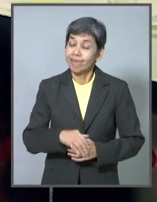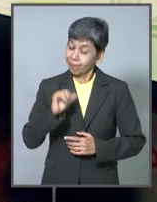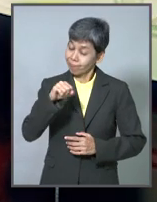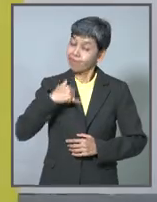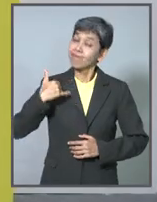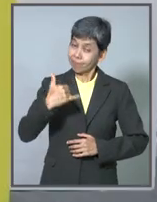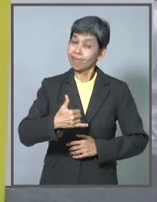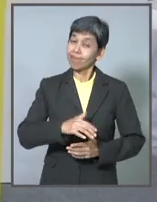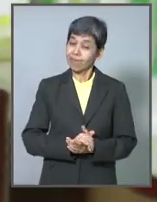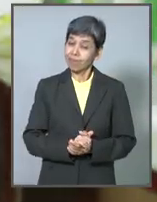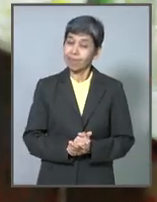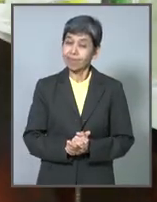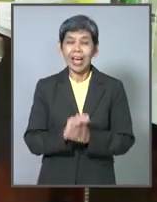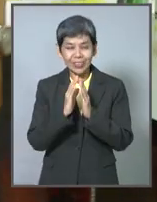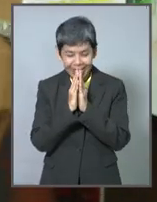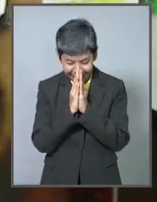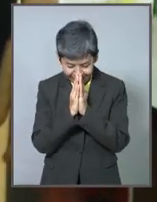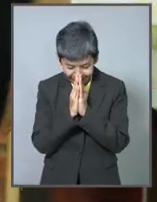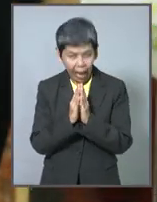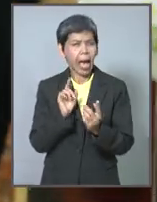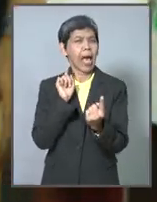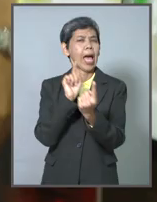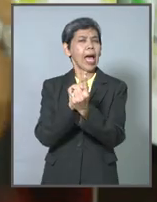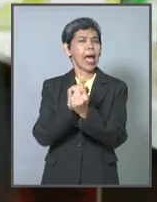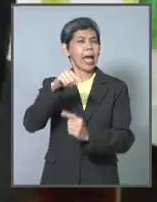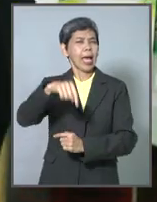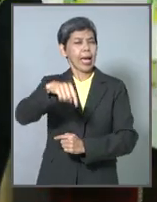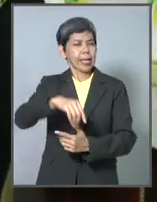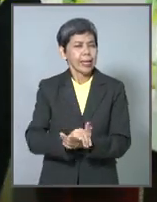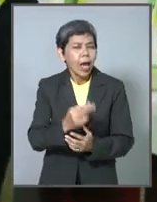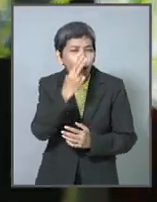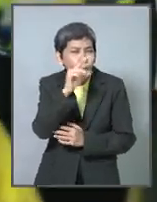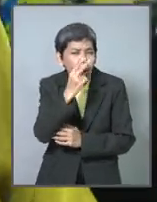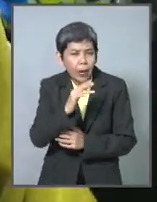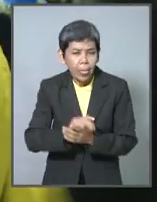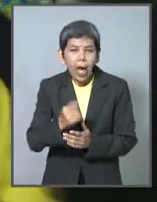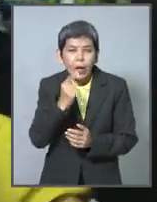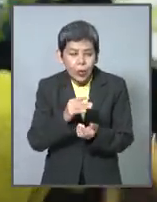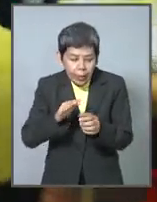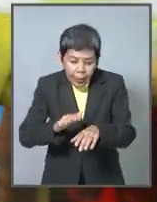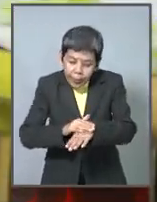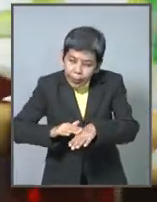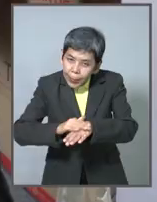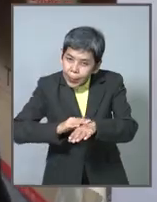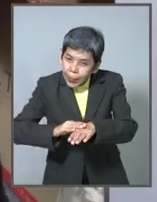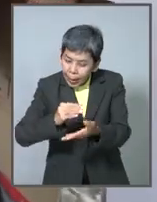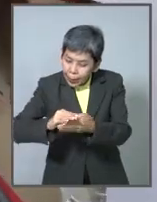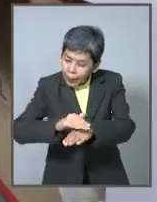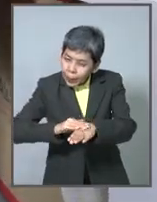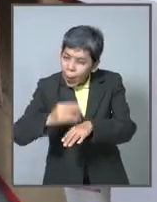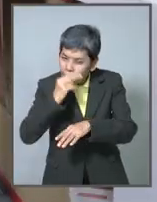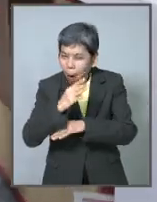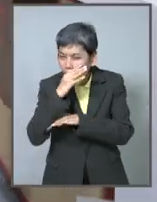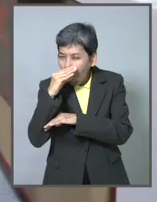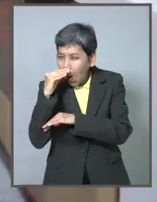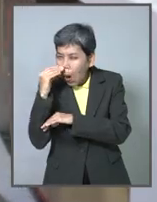นี่พิธีกรผู้ผมนะพี่เอ๋ง สว ั สด ี ค่ะคุณผู้ชม บังเอิญมาเจอกันที่งานวันนี้เลยพี่เอ๋งกำลังดูอะไรอยู่เนี่ย ดูครีมทามืออยู ่ดูครีม